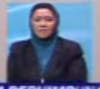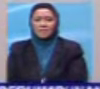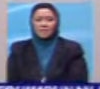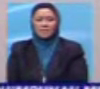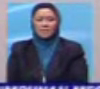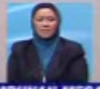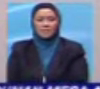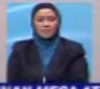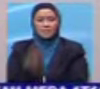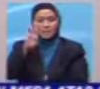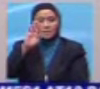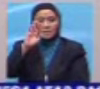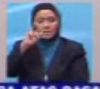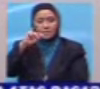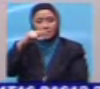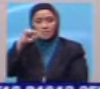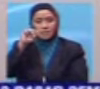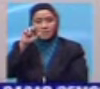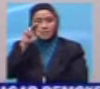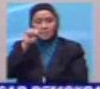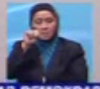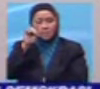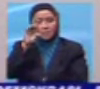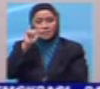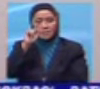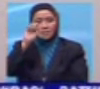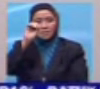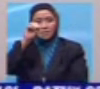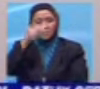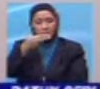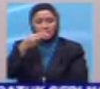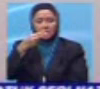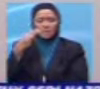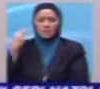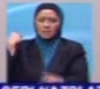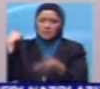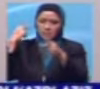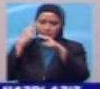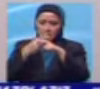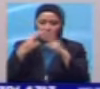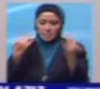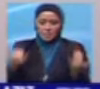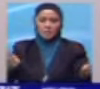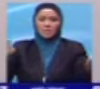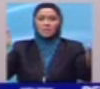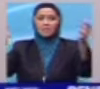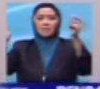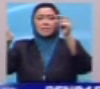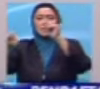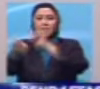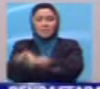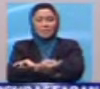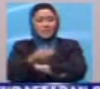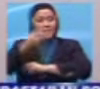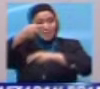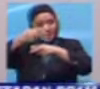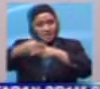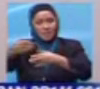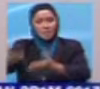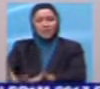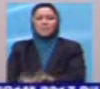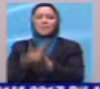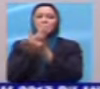Bagan Datuh yang sebelum ini digelar Pekan Cowboy mulai esok akan bertukar status menjadi daerah baharu di Perak dengan nama yang